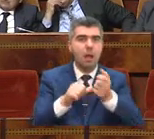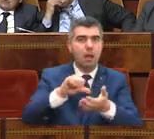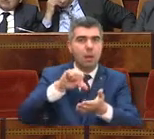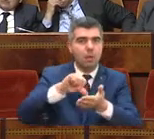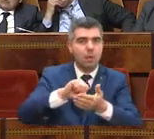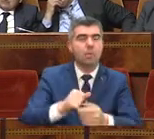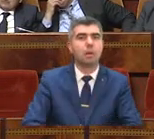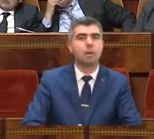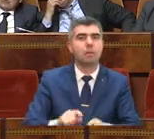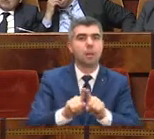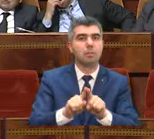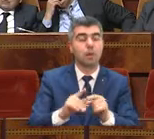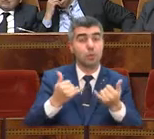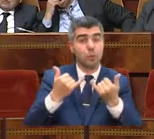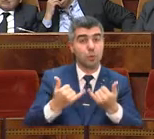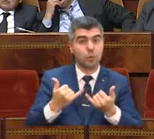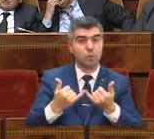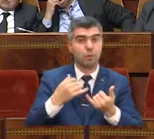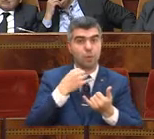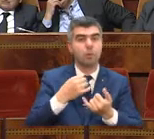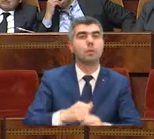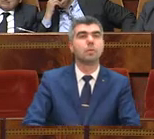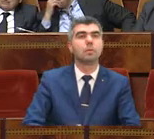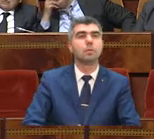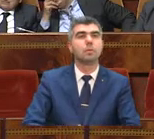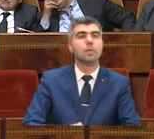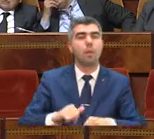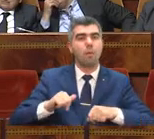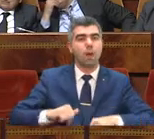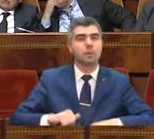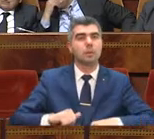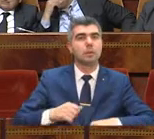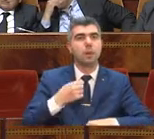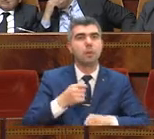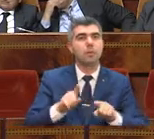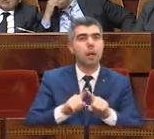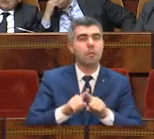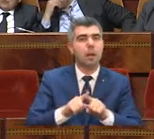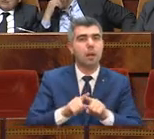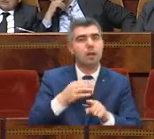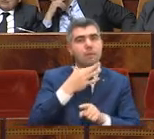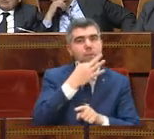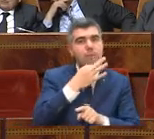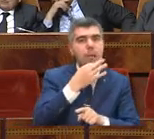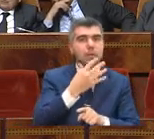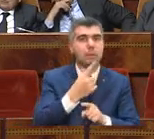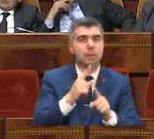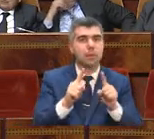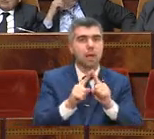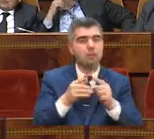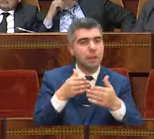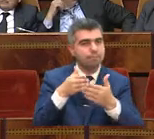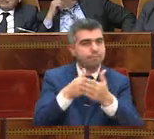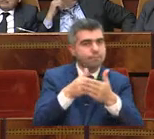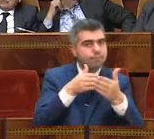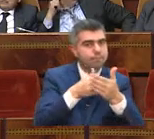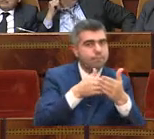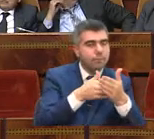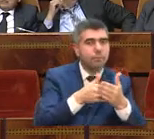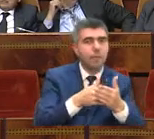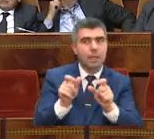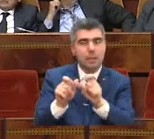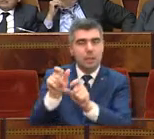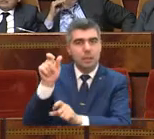نهيب بكم سيد الوزير المحترم تدليل هذه العقبات سواء أمام ذوي